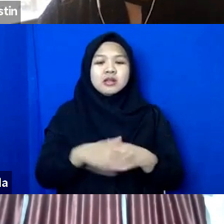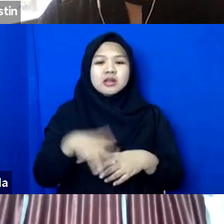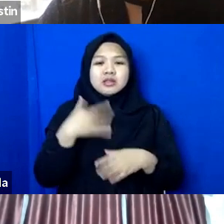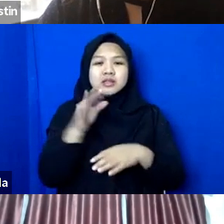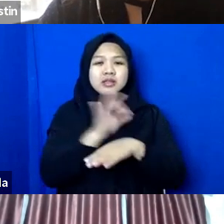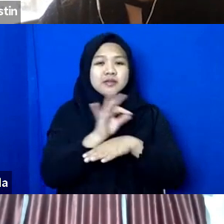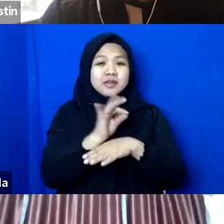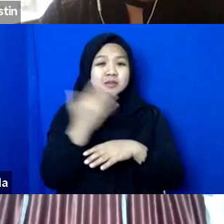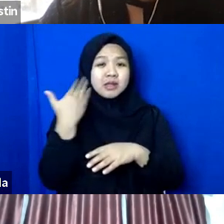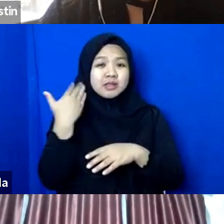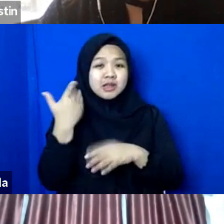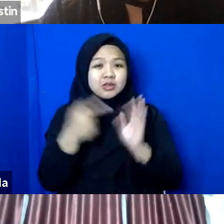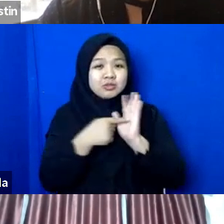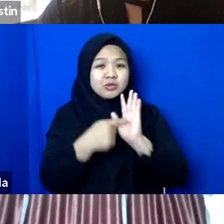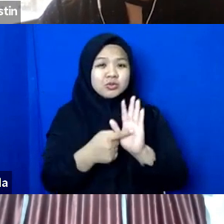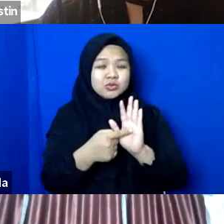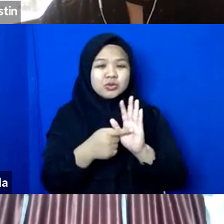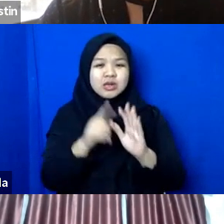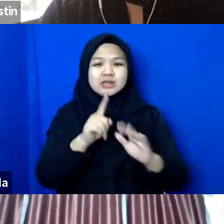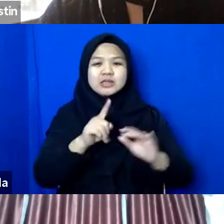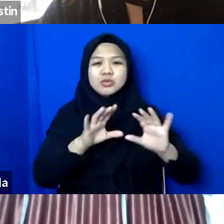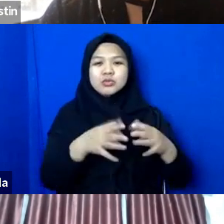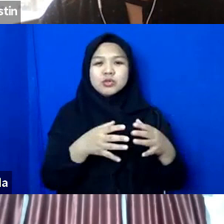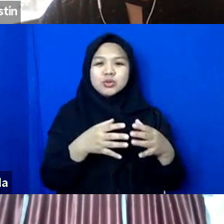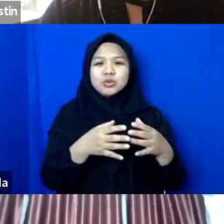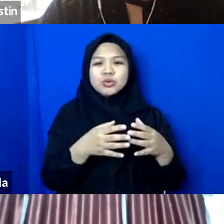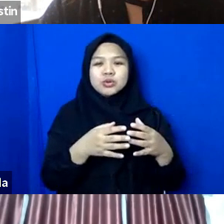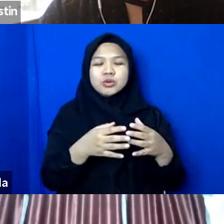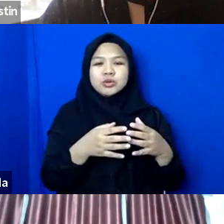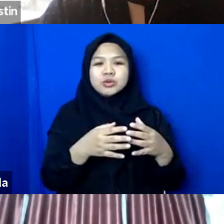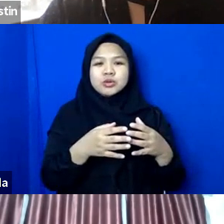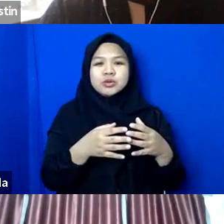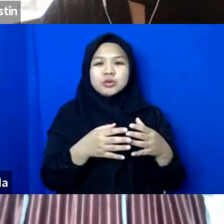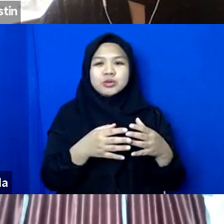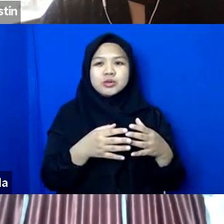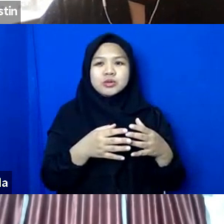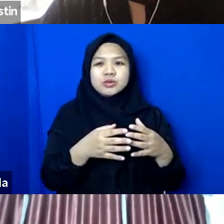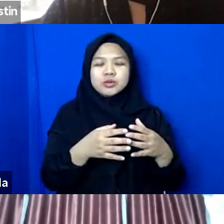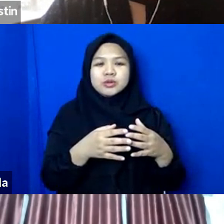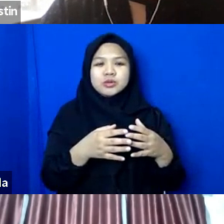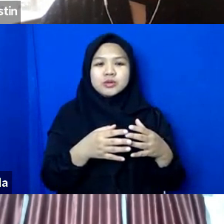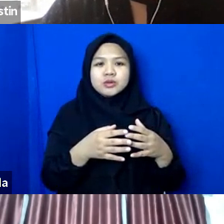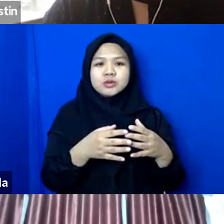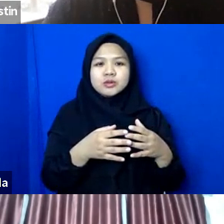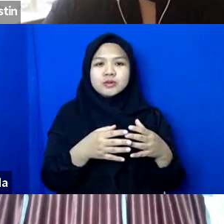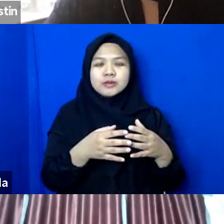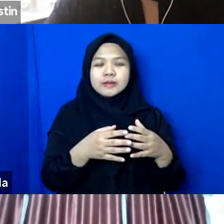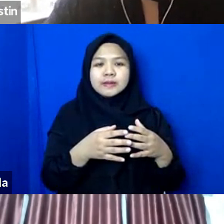film-film tadi juga menunjukkan satu bentuk apa satu bentuk ke